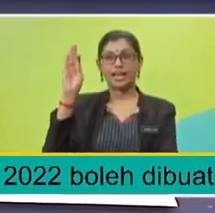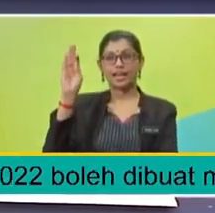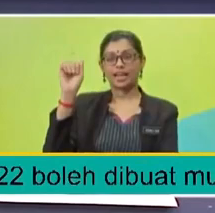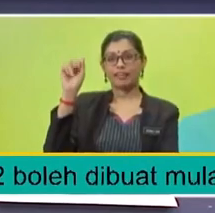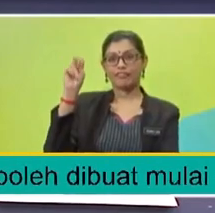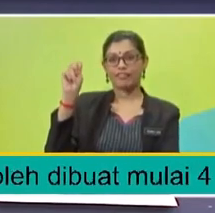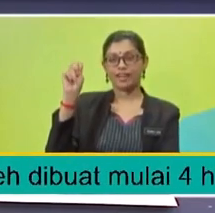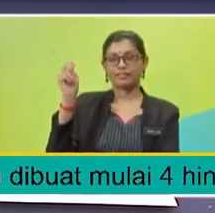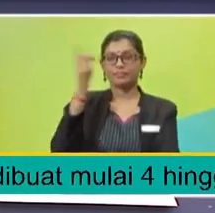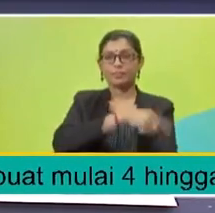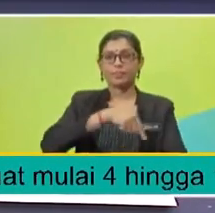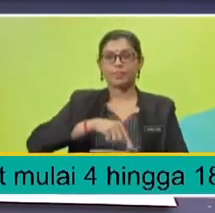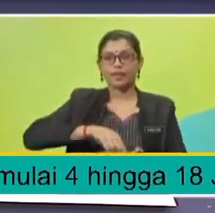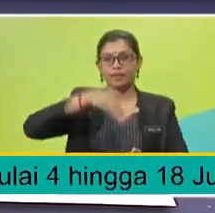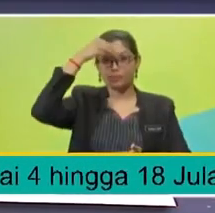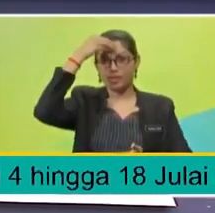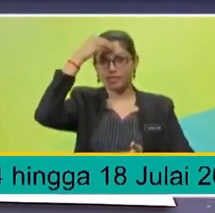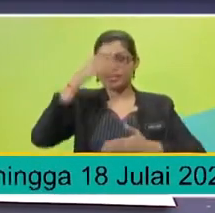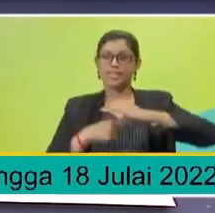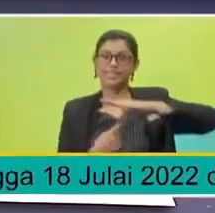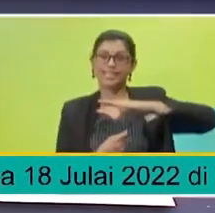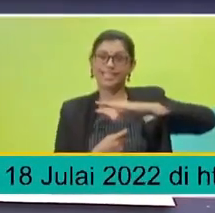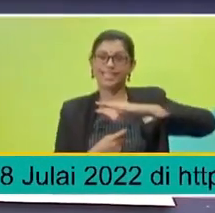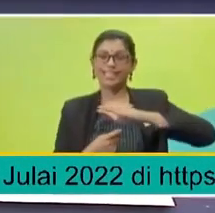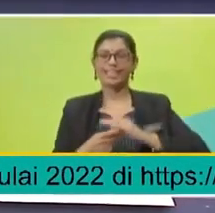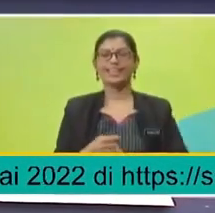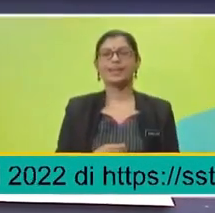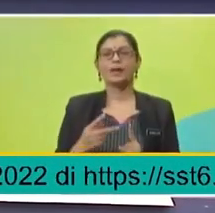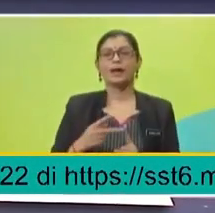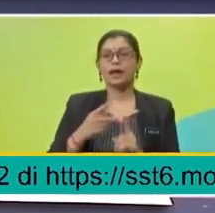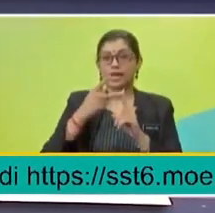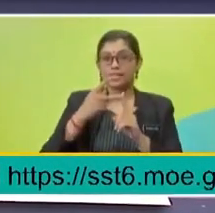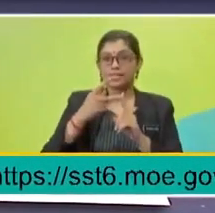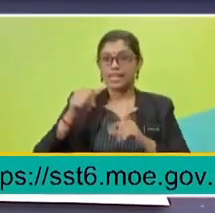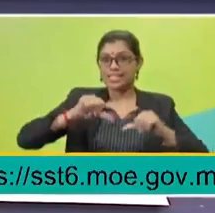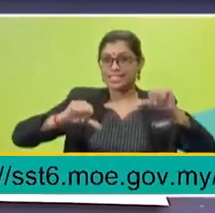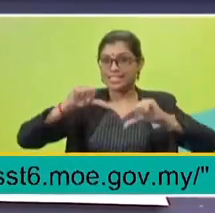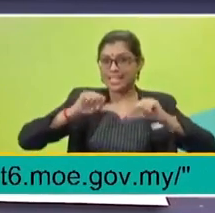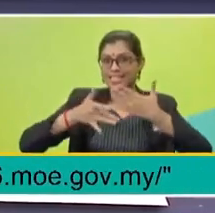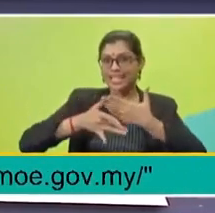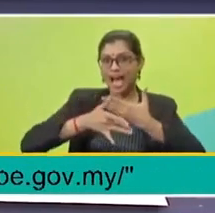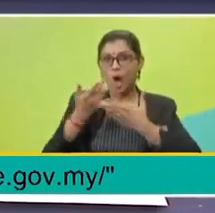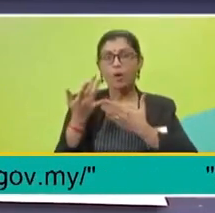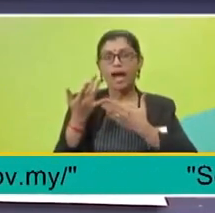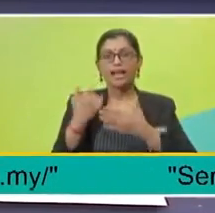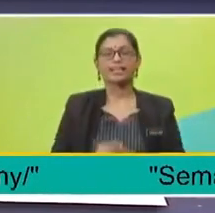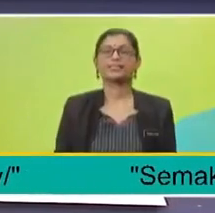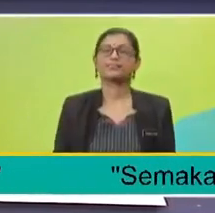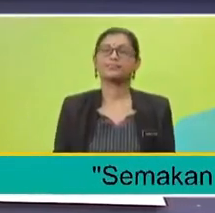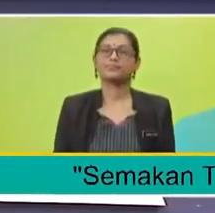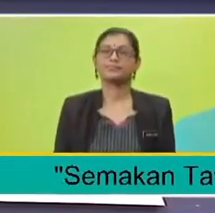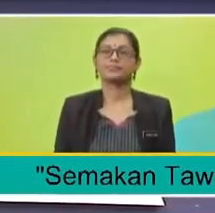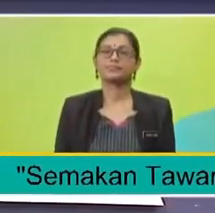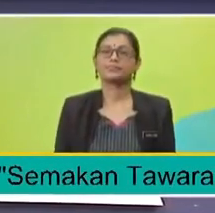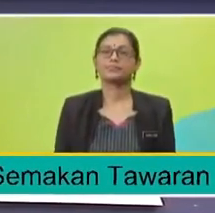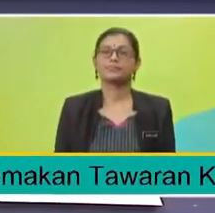prasekolah untuk berikan khas science awal ah jadi hari ini kita akan belajar mengenai size tentunya banyak pelajaran yang